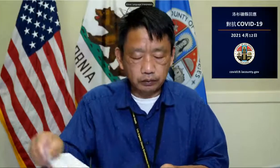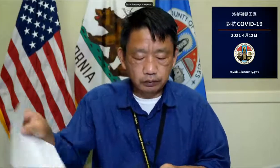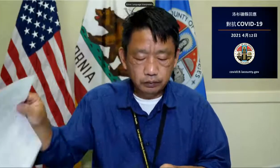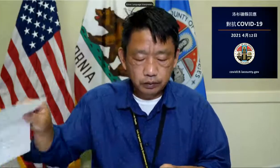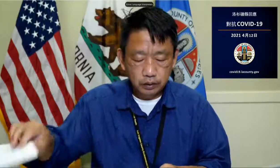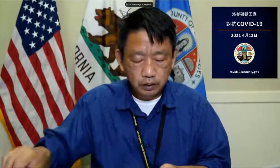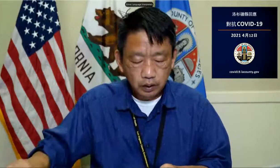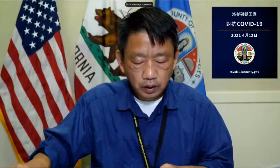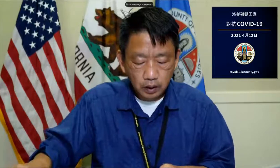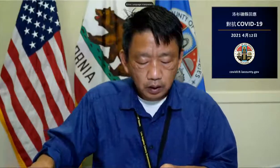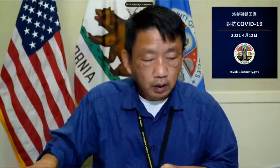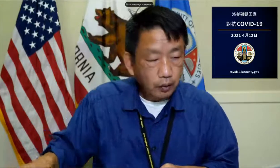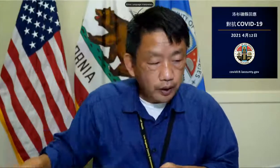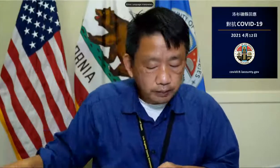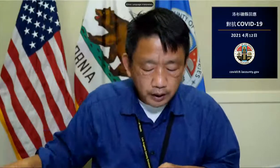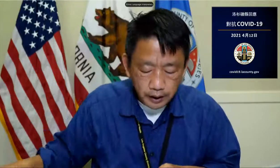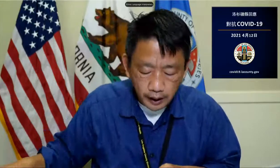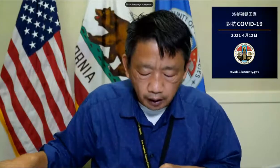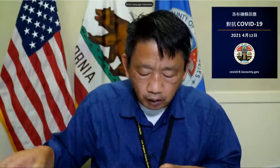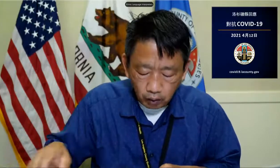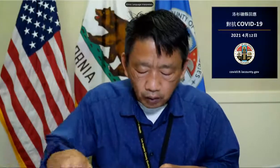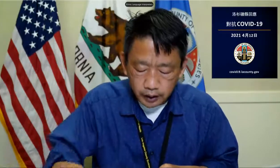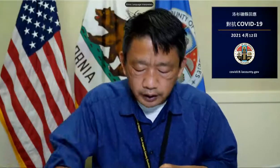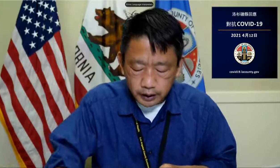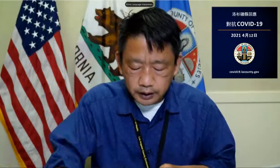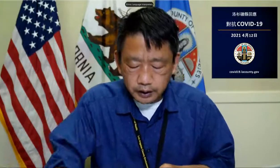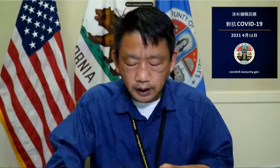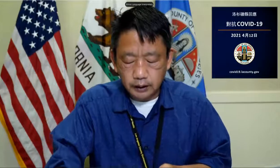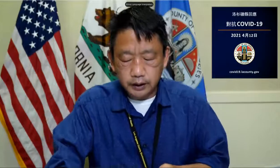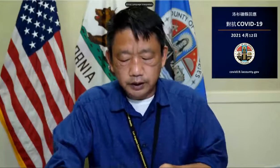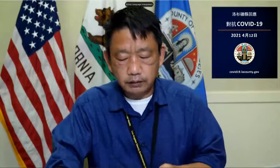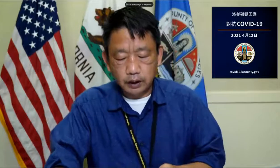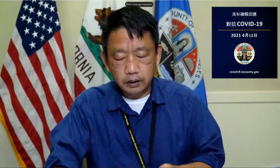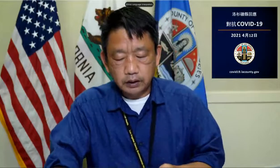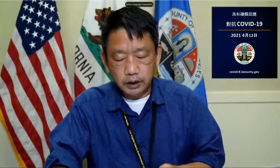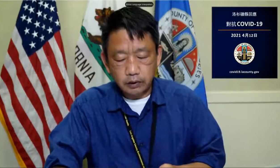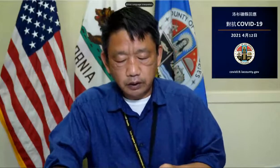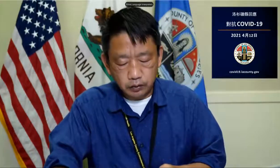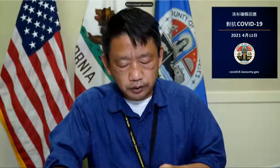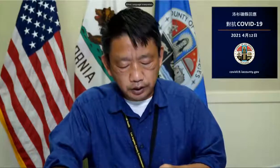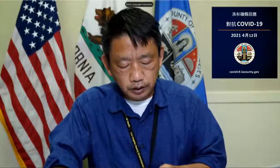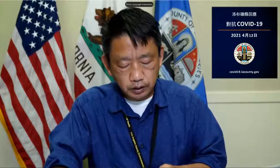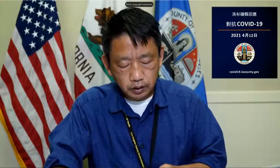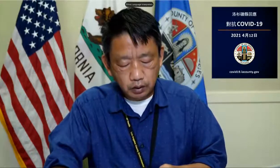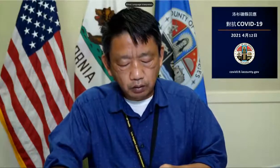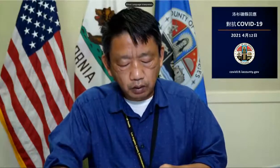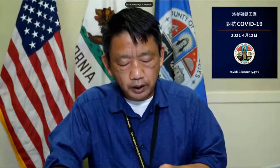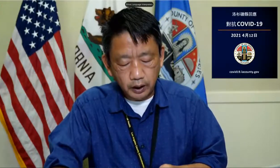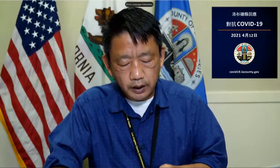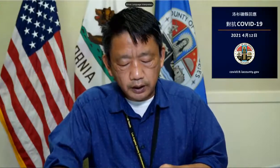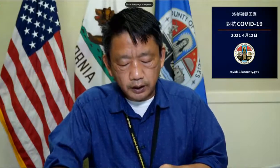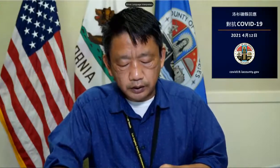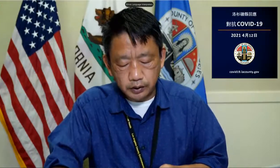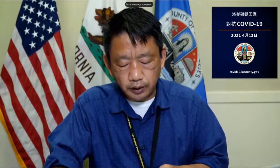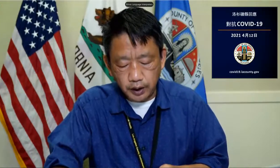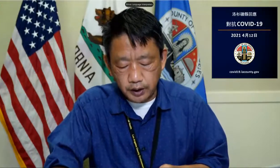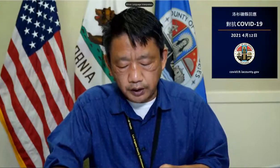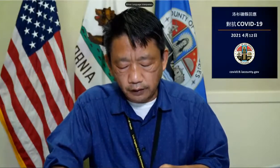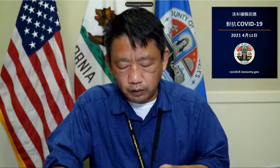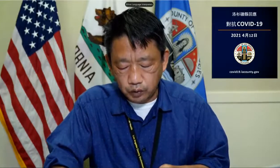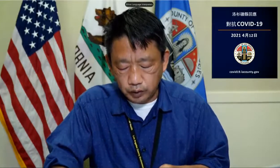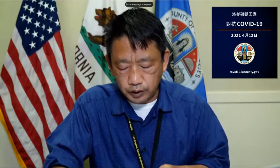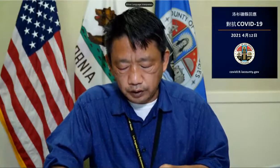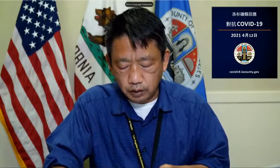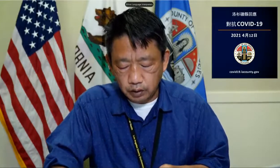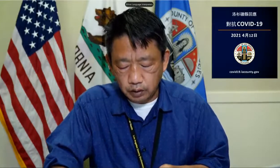病毒。与你们一样，我第一次看到了希望。正因为如此，我们更应该遵守一